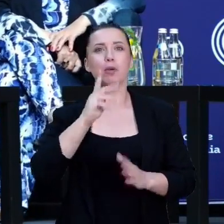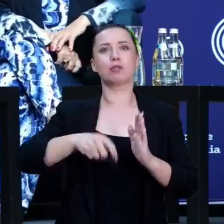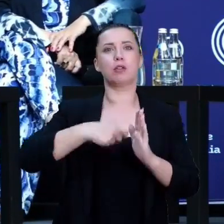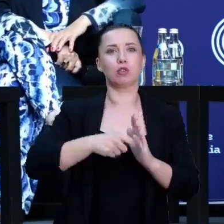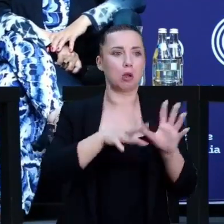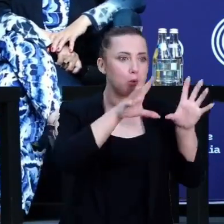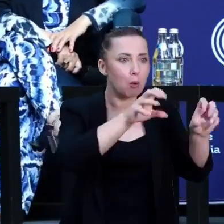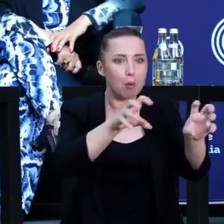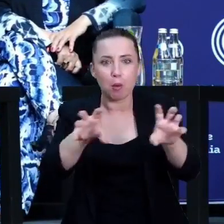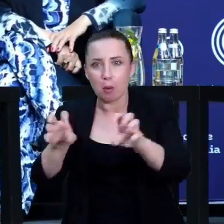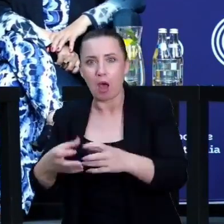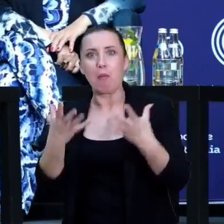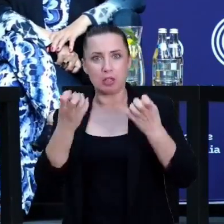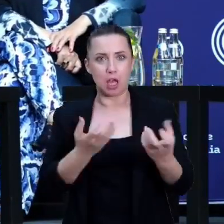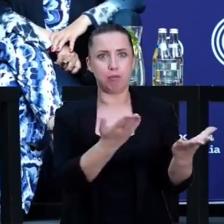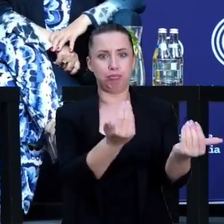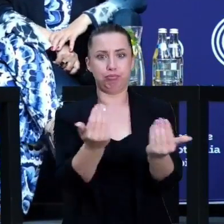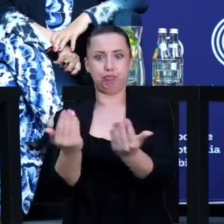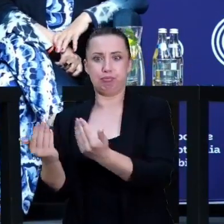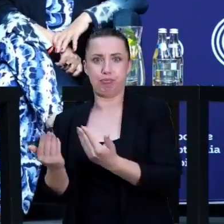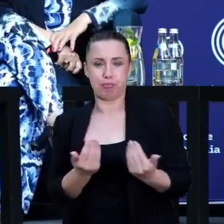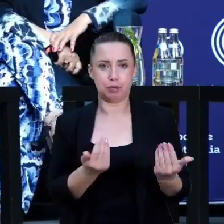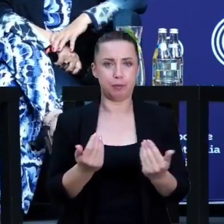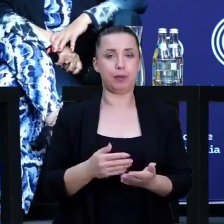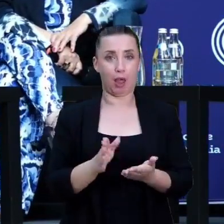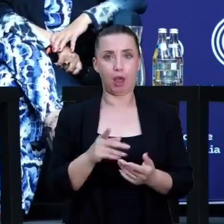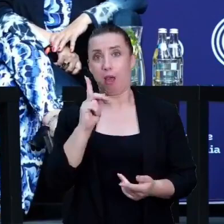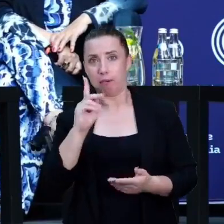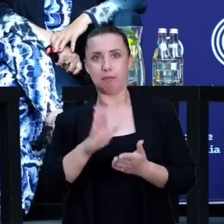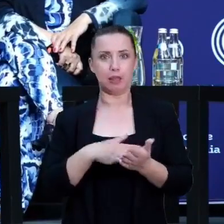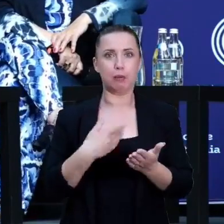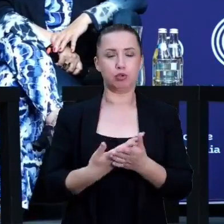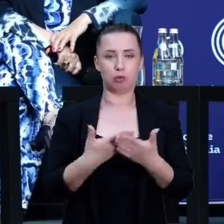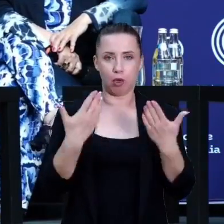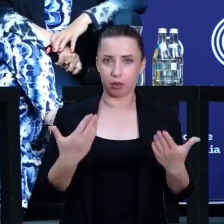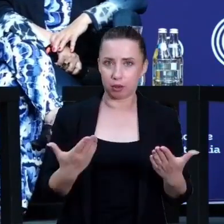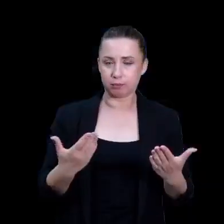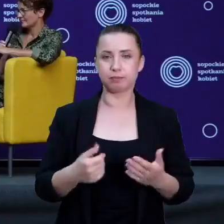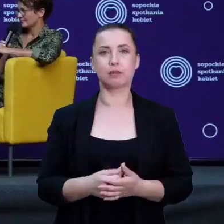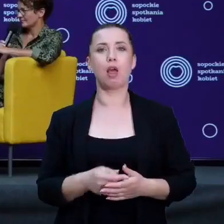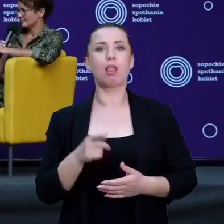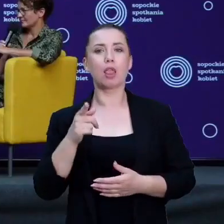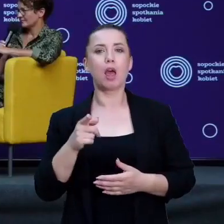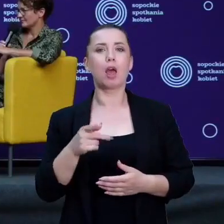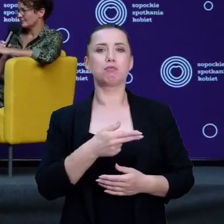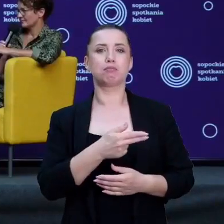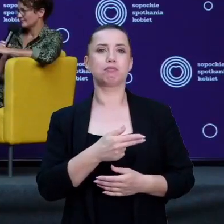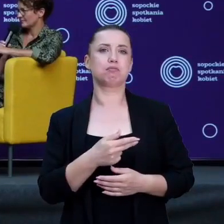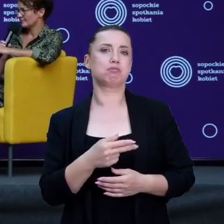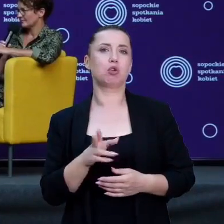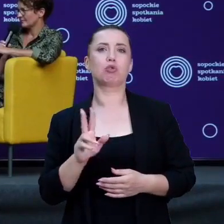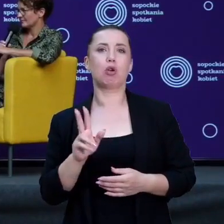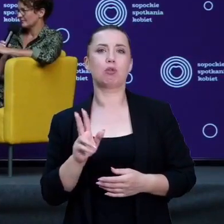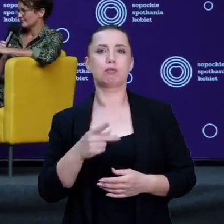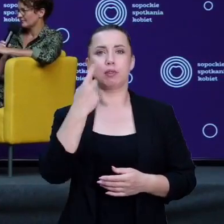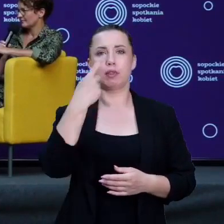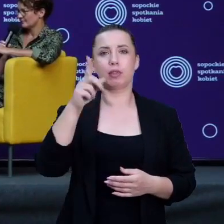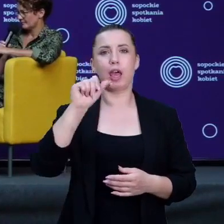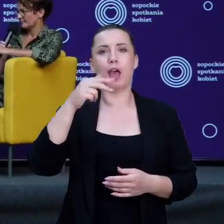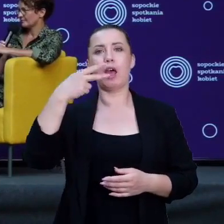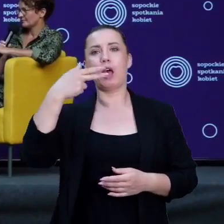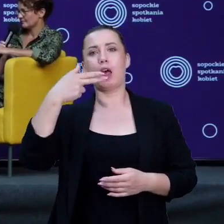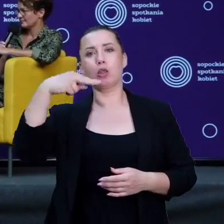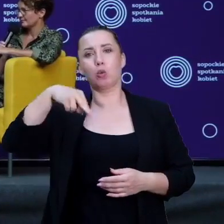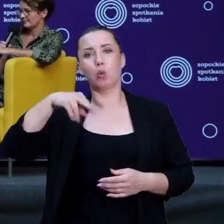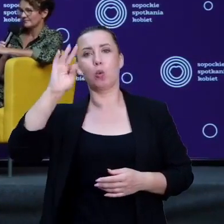reżyserzy castingu, prawda? I stają się, no ale takim przykładem niebywałym w tej to była Danuta